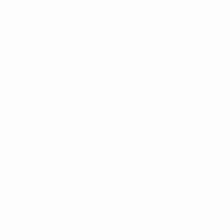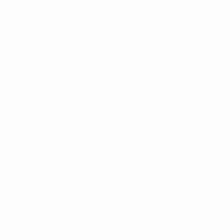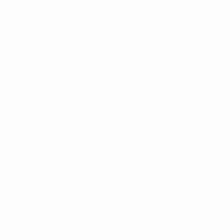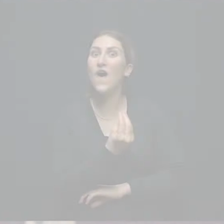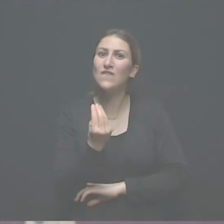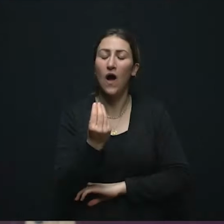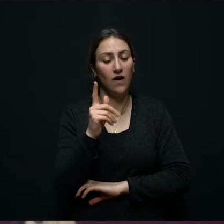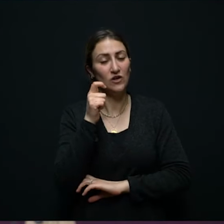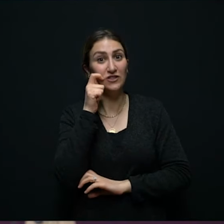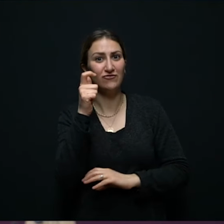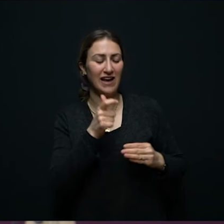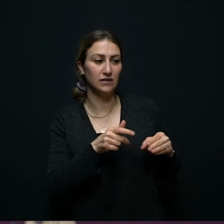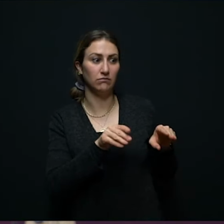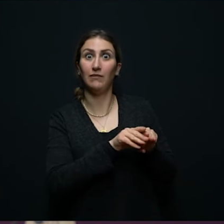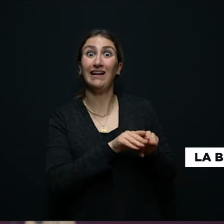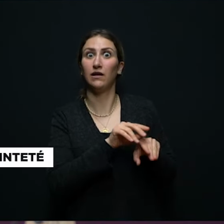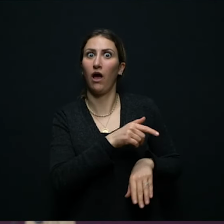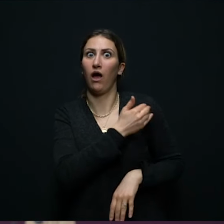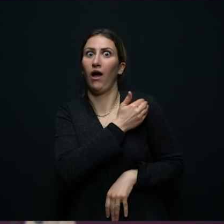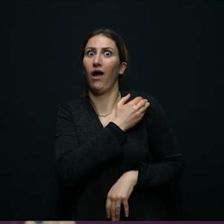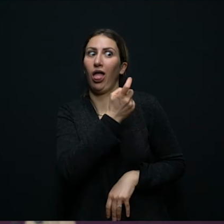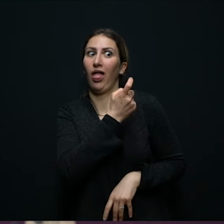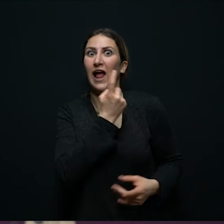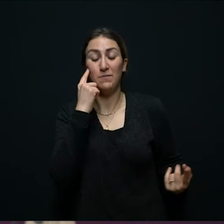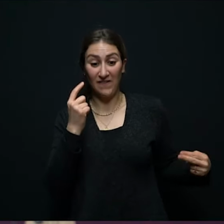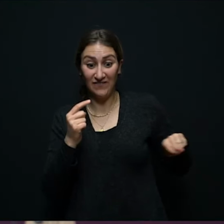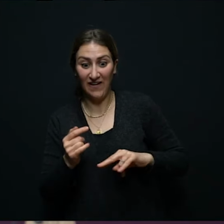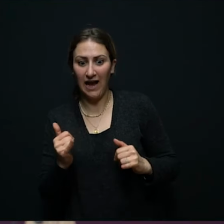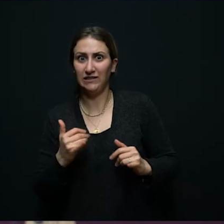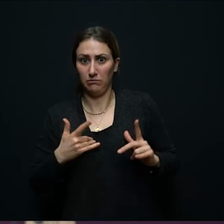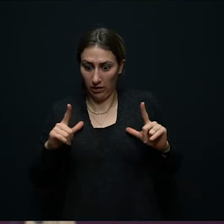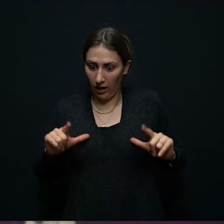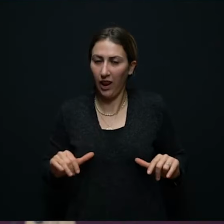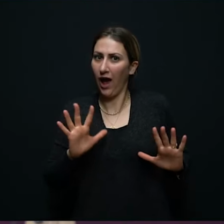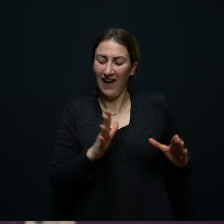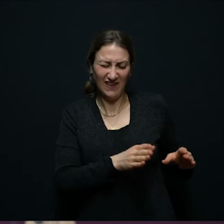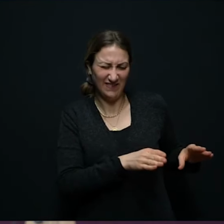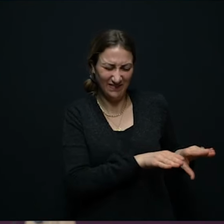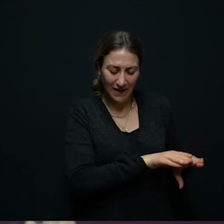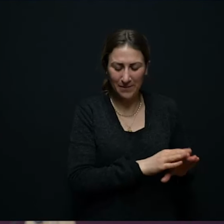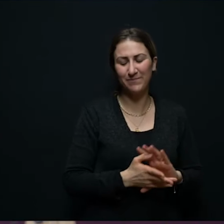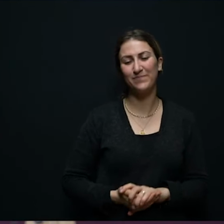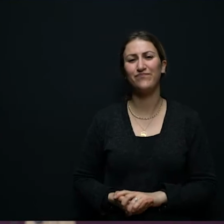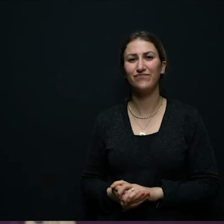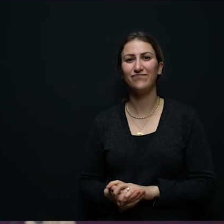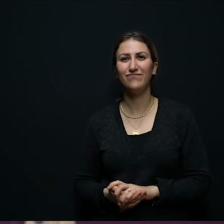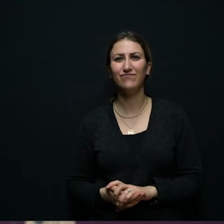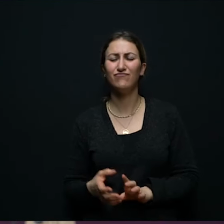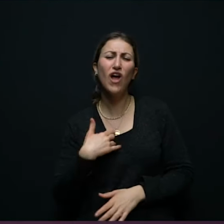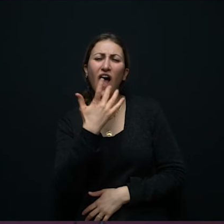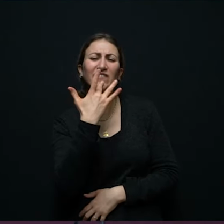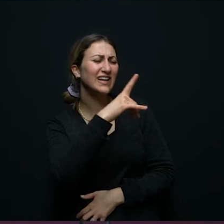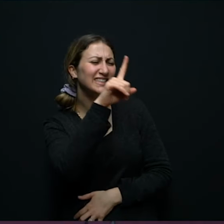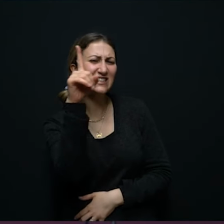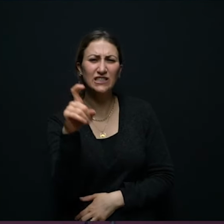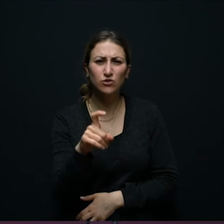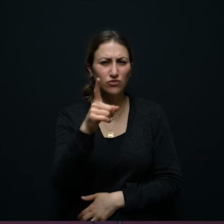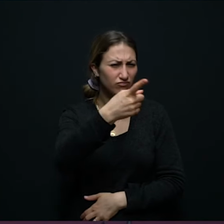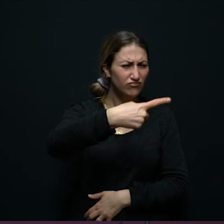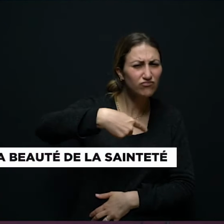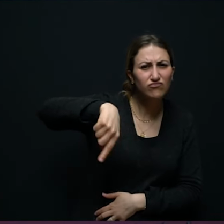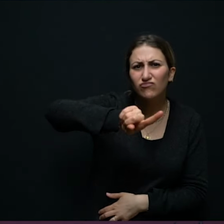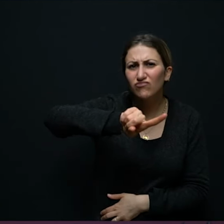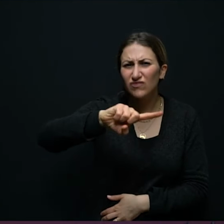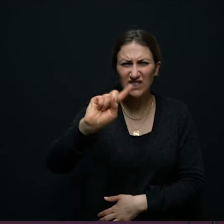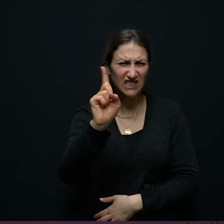est ce que vous aimeriez avoir une vie de plénitude et de joie qui qui recherchent